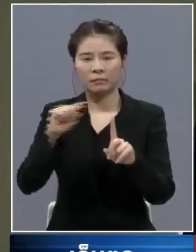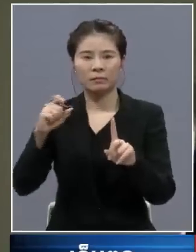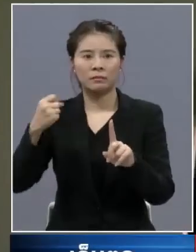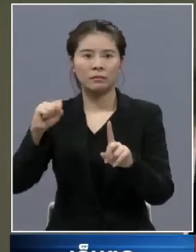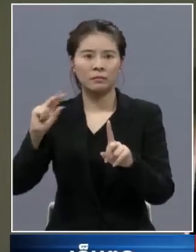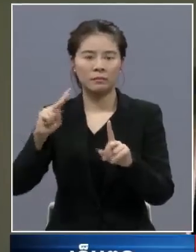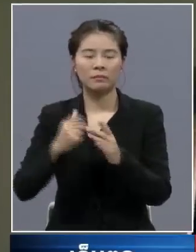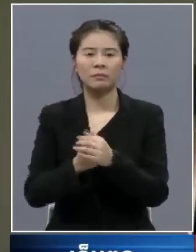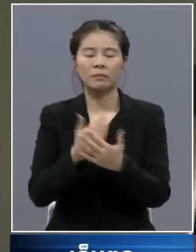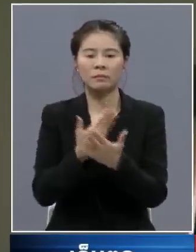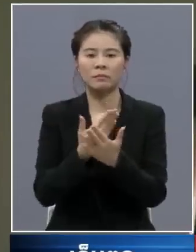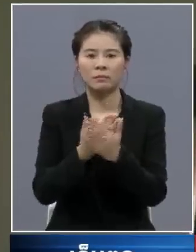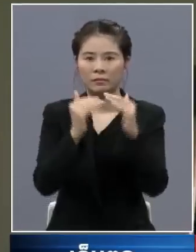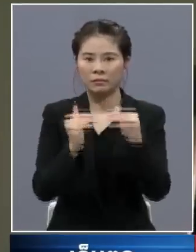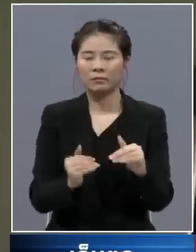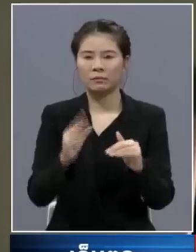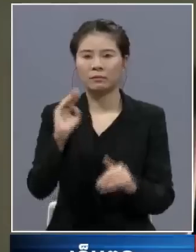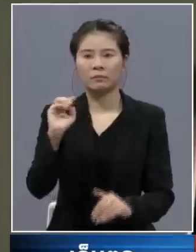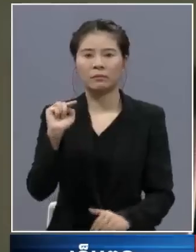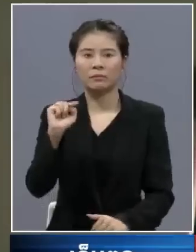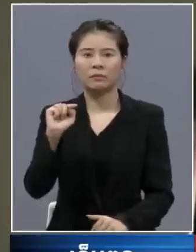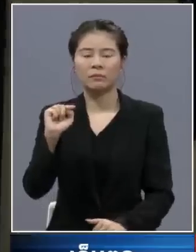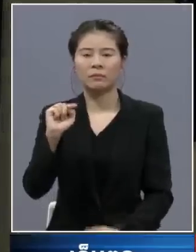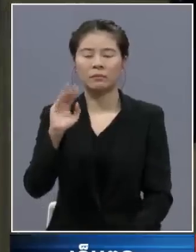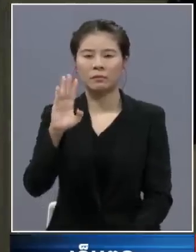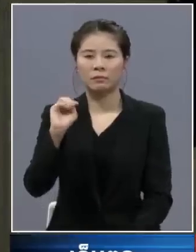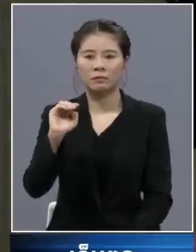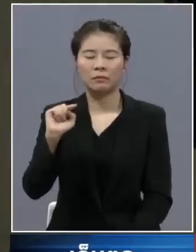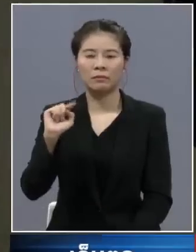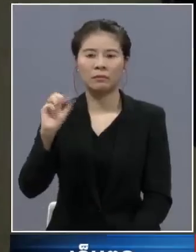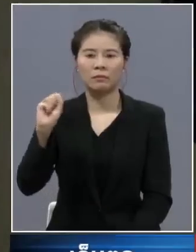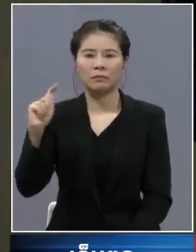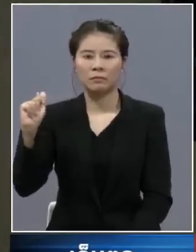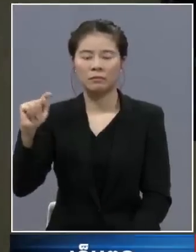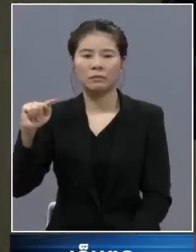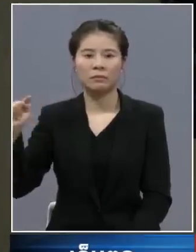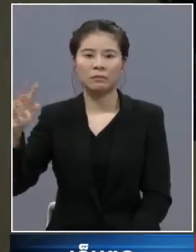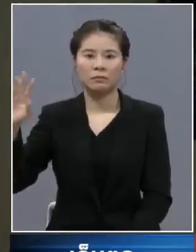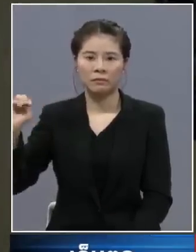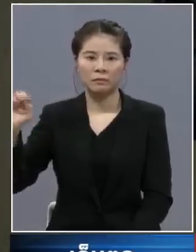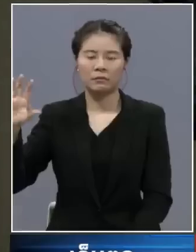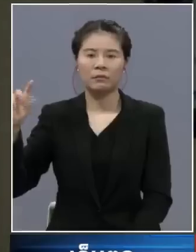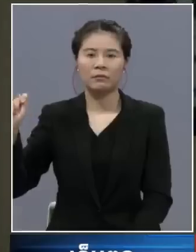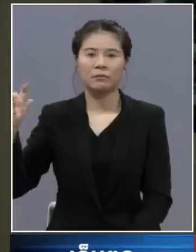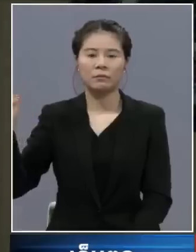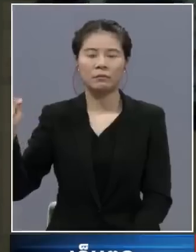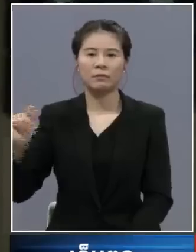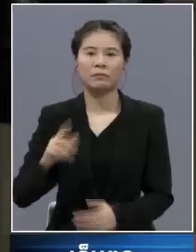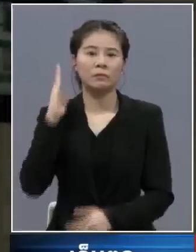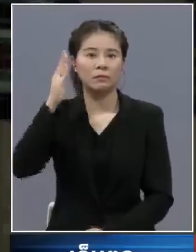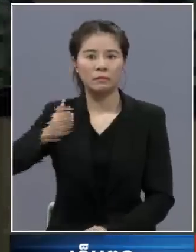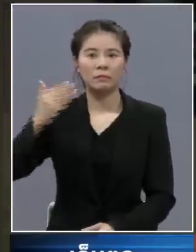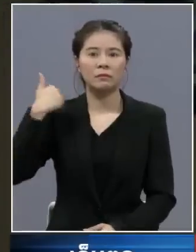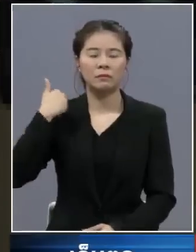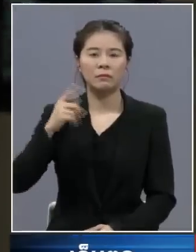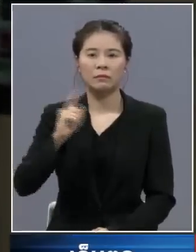น่ๆ 40-50 สตางค์ซึ่งจะทำให้ค่าไฟฟ้าเฉลี่ยอยู่ที่ประมาณ4บาทต้นๆแต่หากในระยะต่อไปเนี่ย